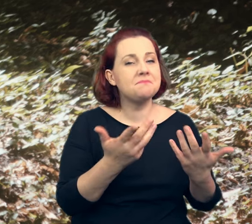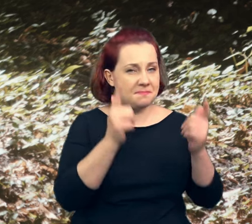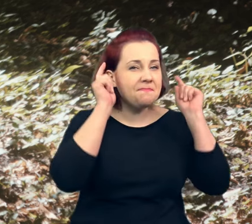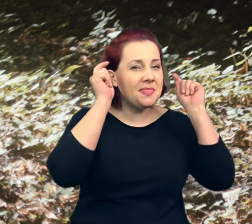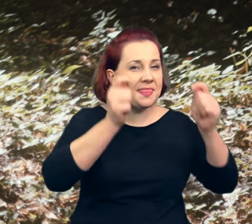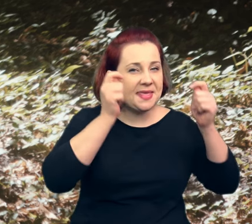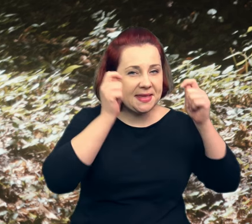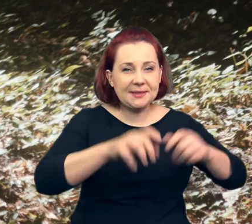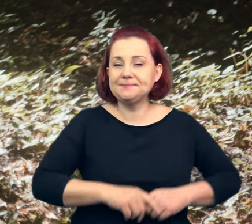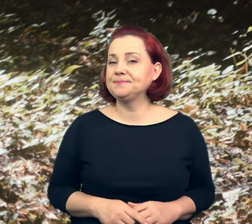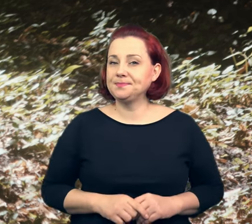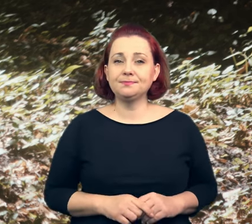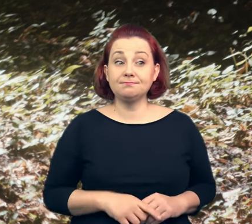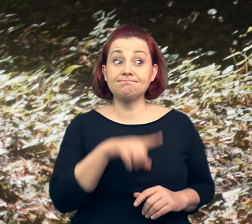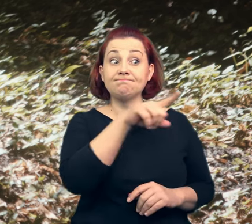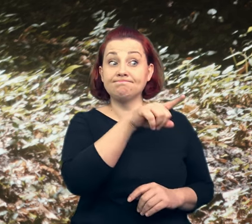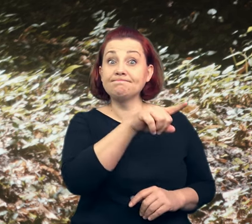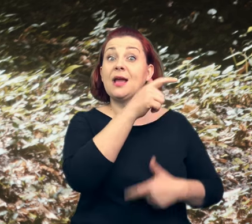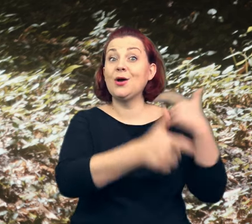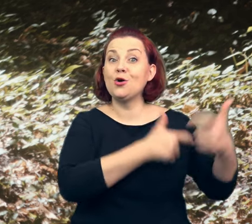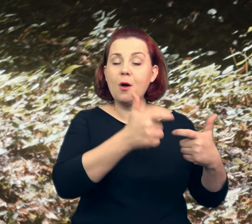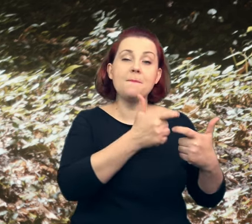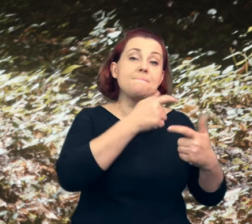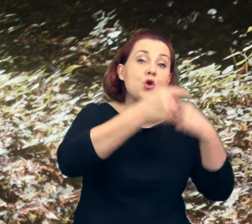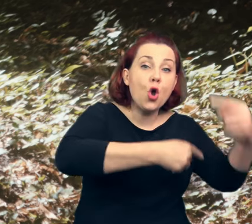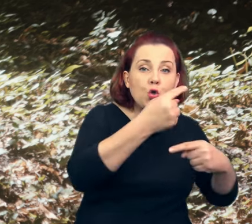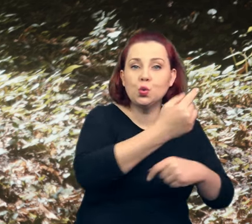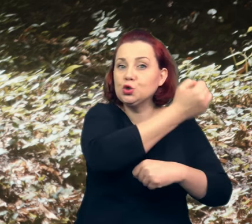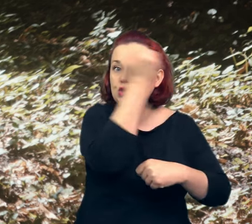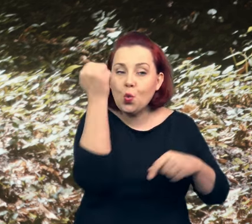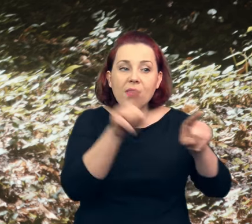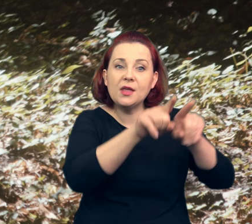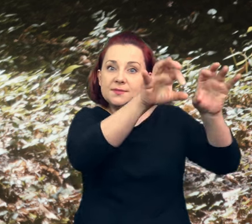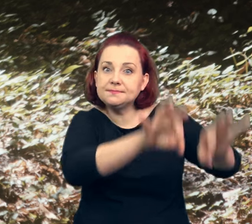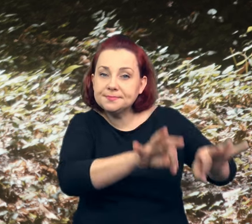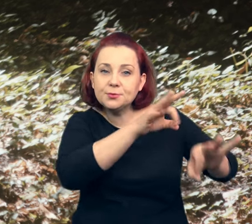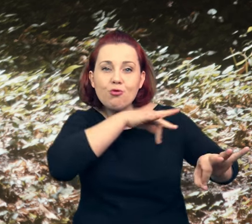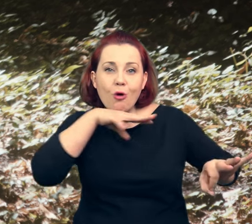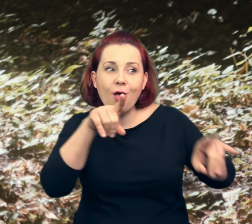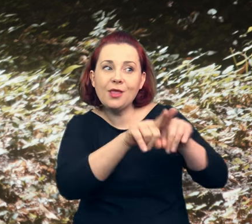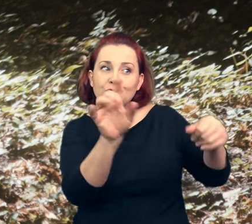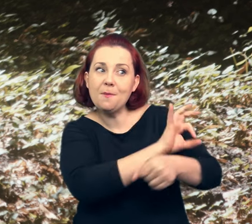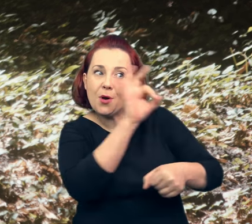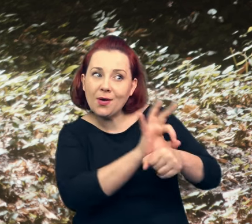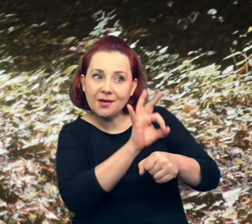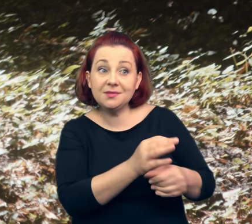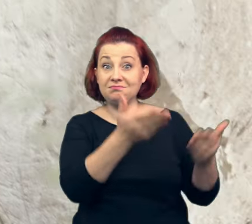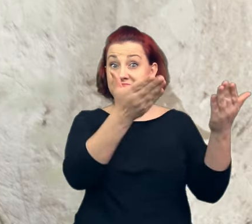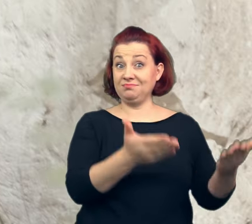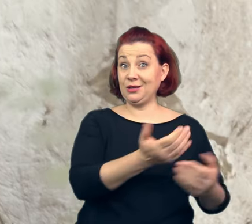najpewniej mnisi. Oni produkowali szkło, barwili, projektowali,